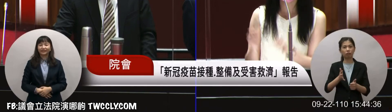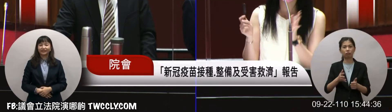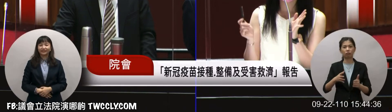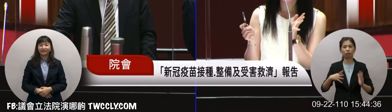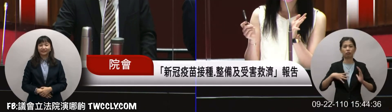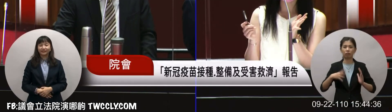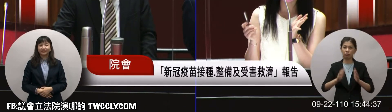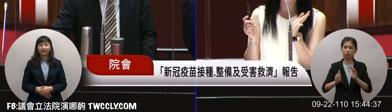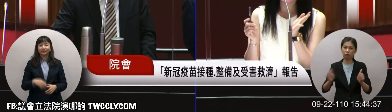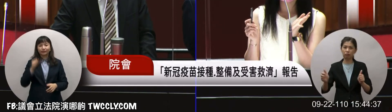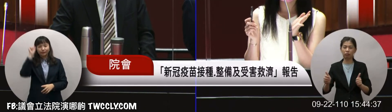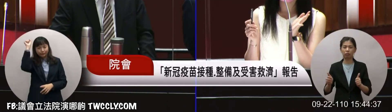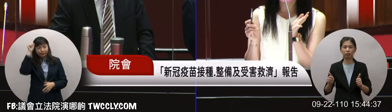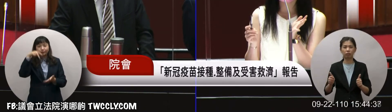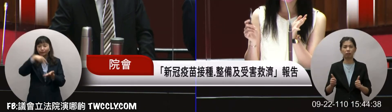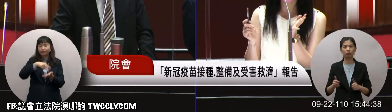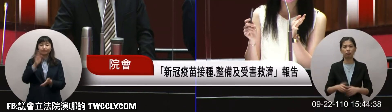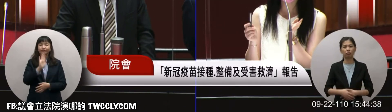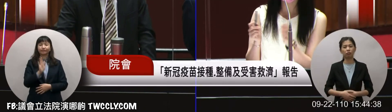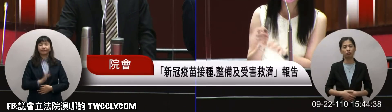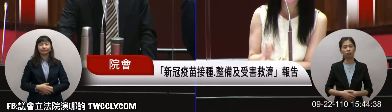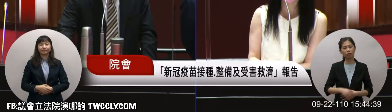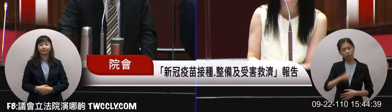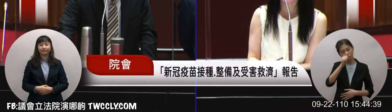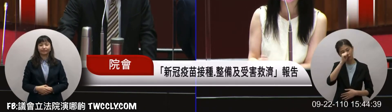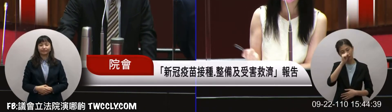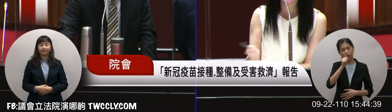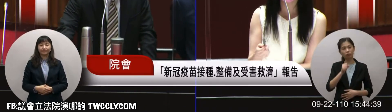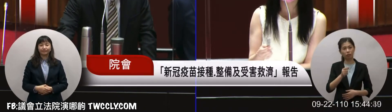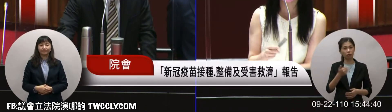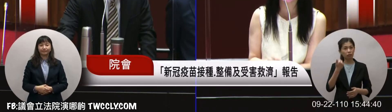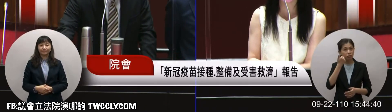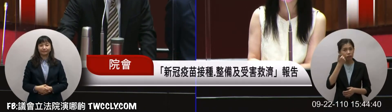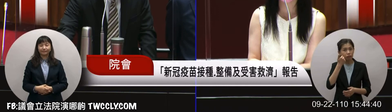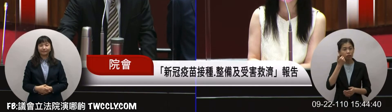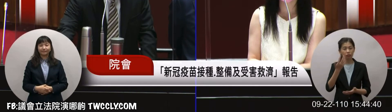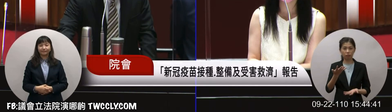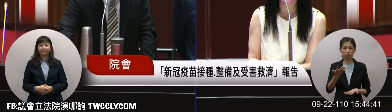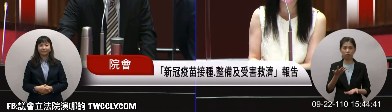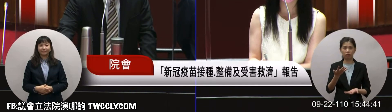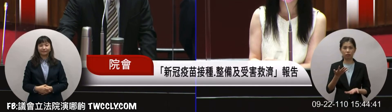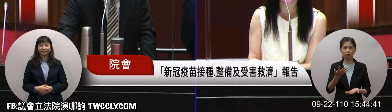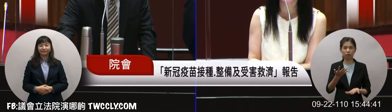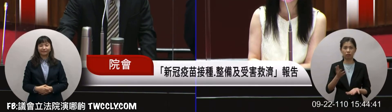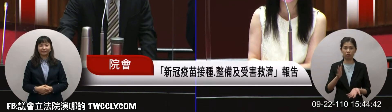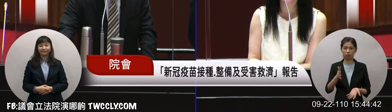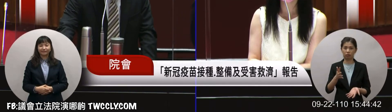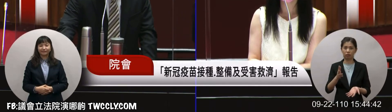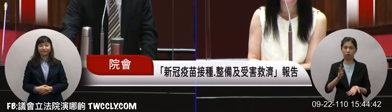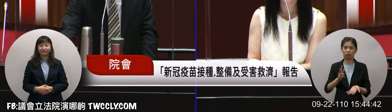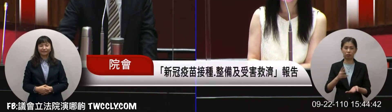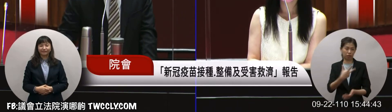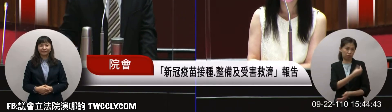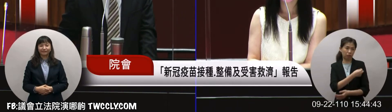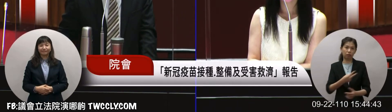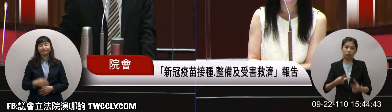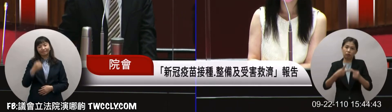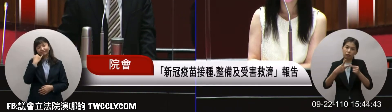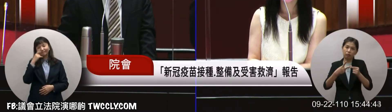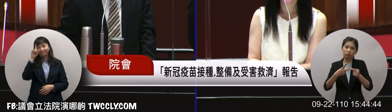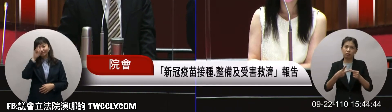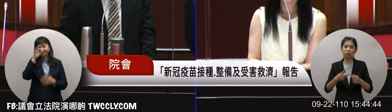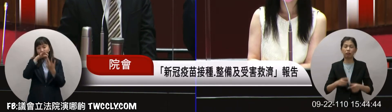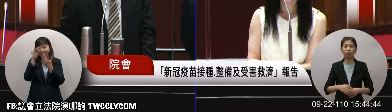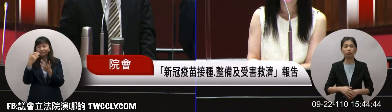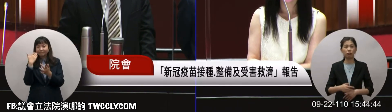员， 就是不用举手，不用站起来的。 好，那在座的官员有打完第二剂的，可以站起来接受质询吗？ 就是你就看你要